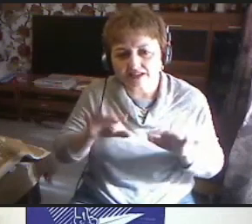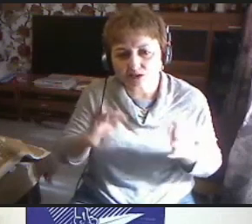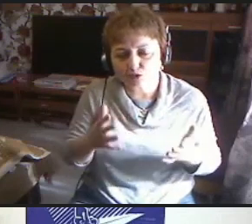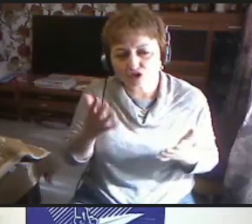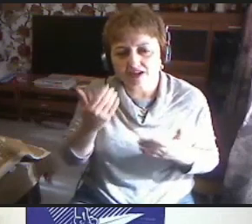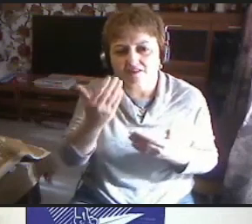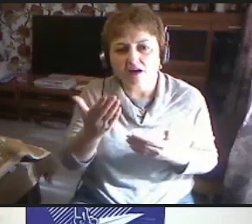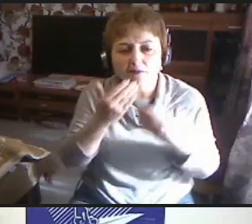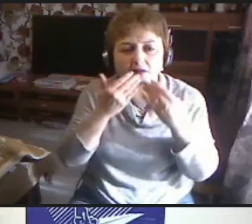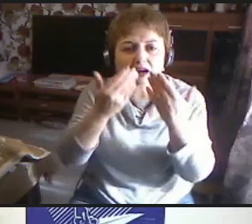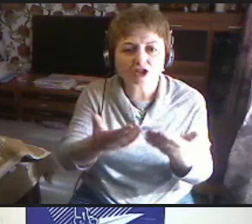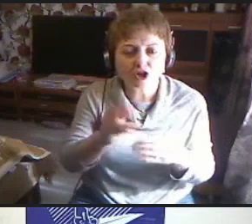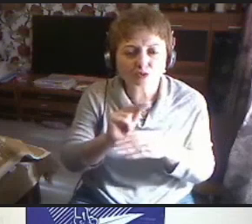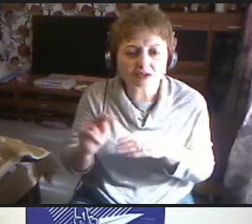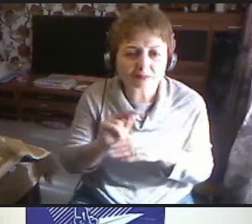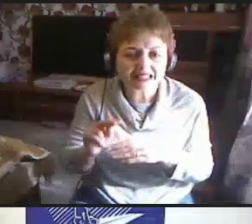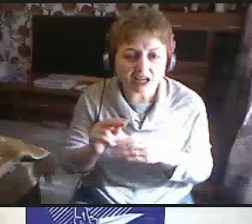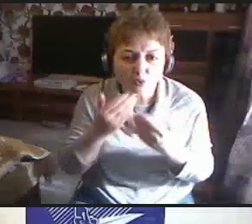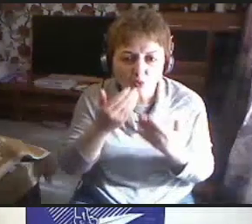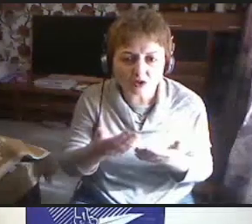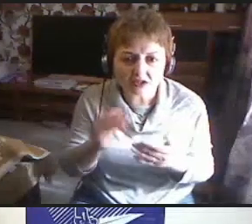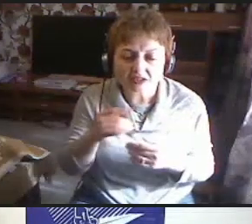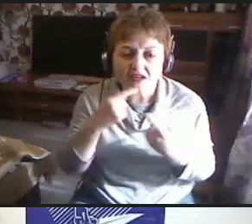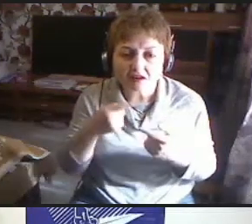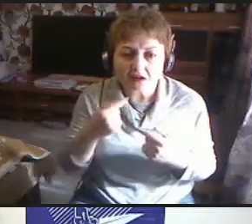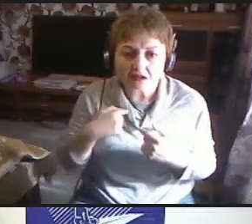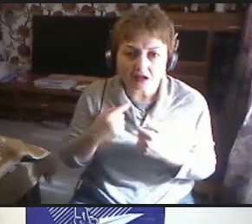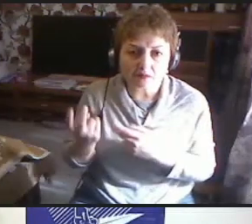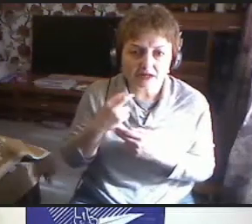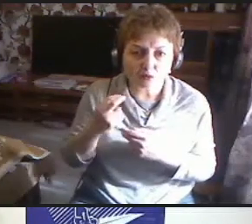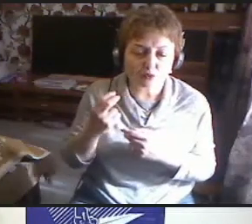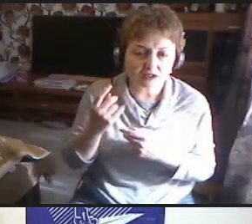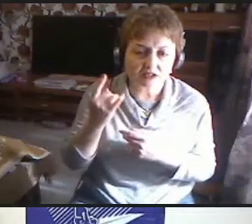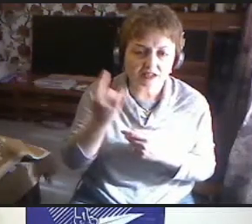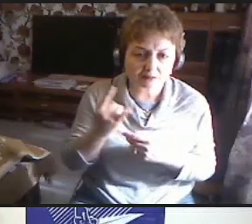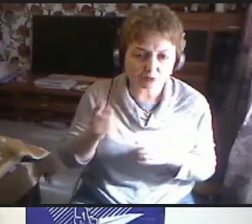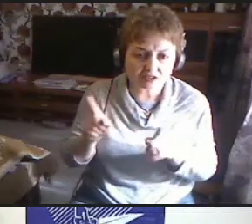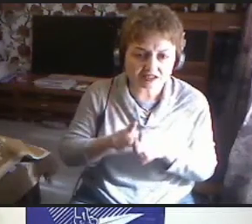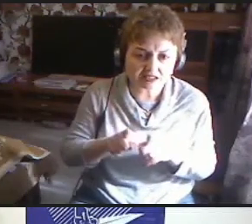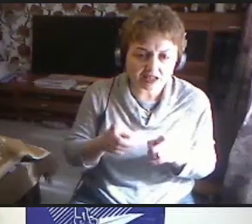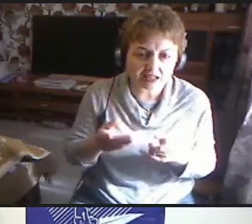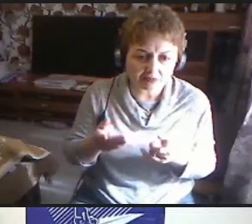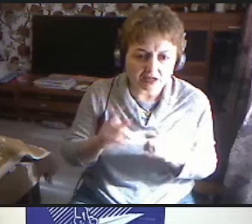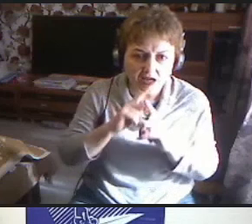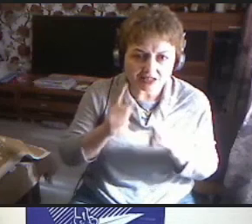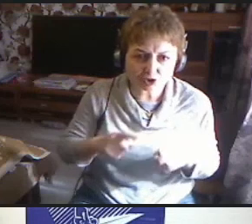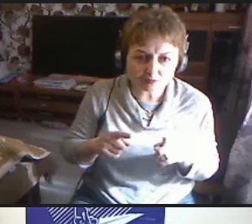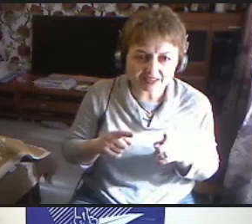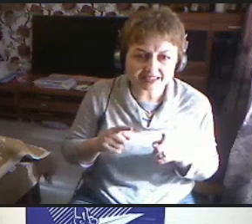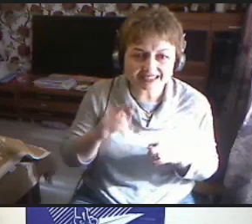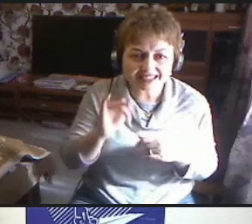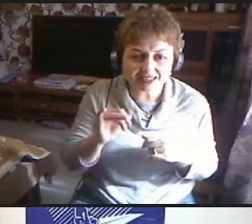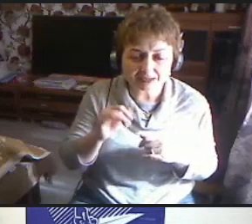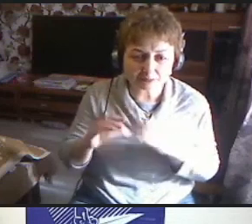к вам обращаются педагоги и говорят, что к нам приходит ребенок вот с такими-то особенностями,